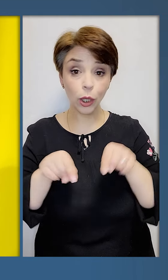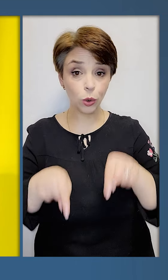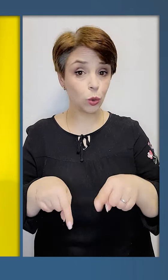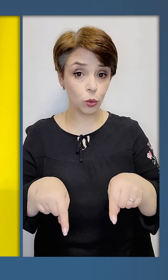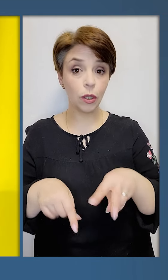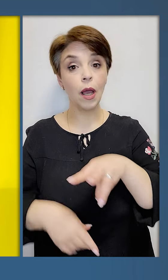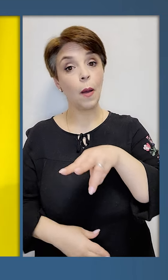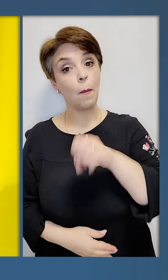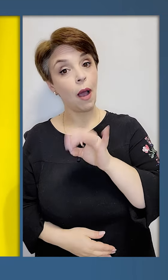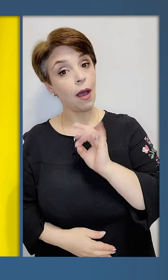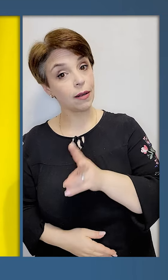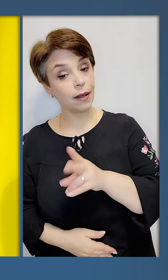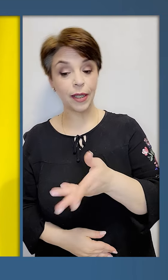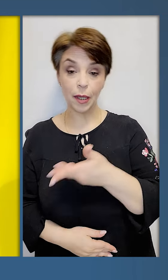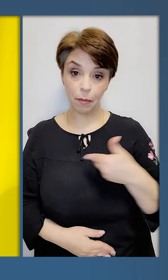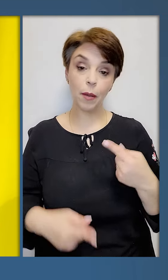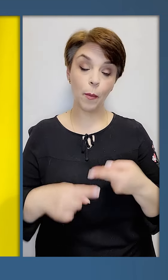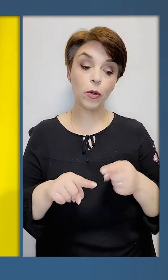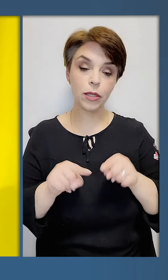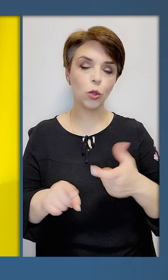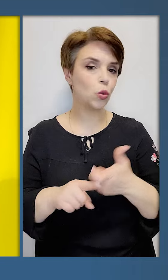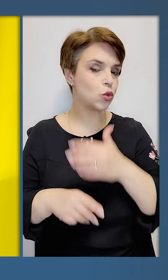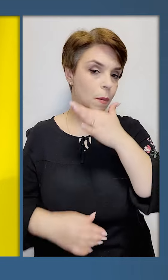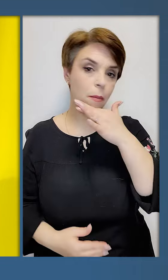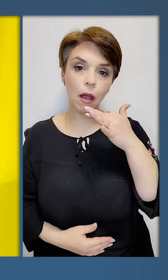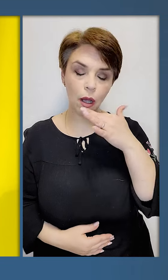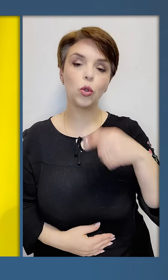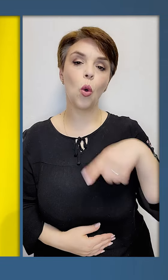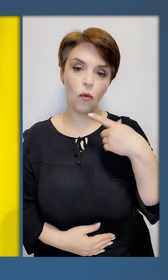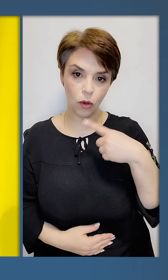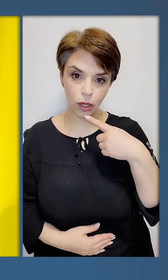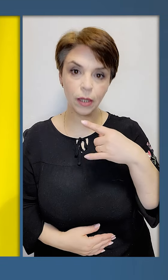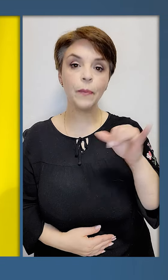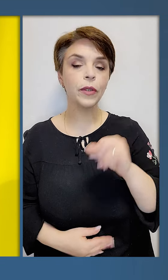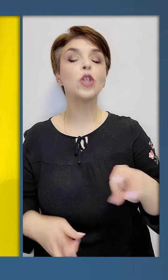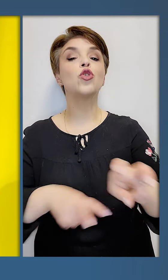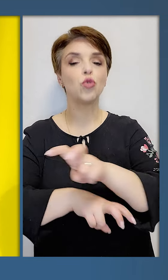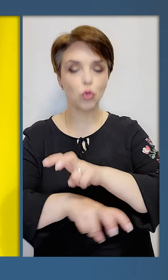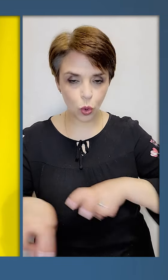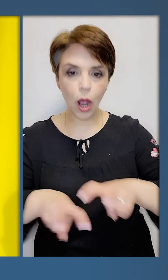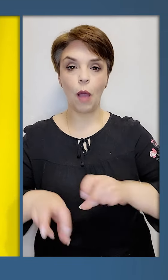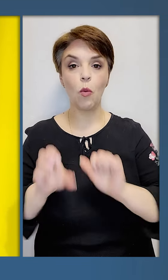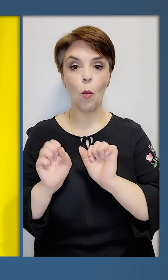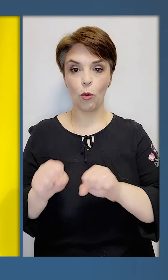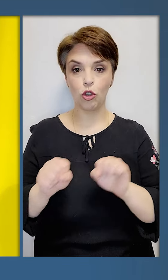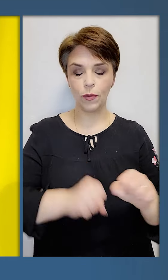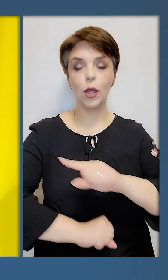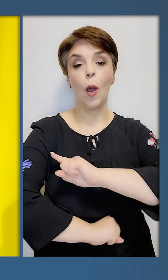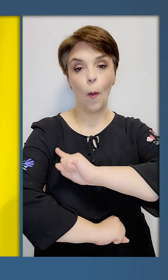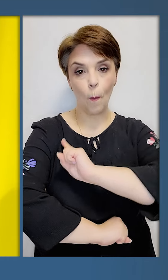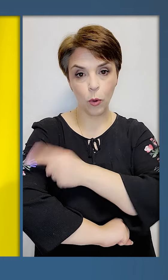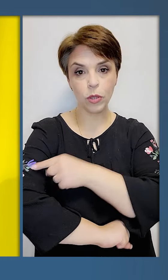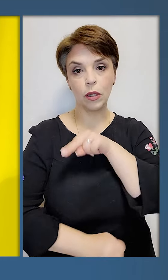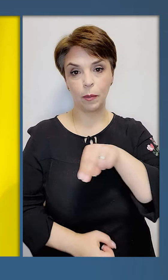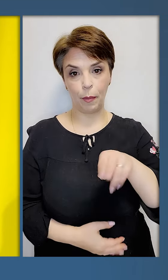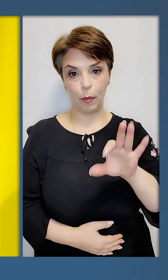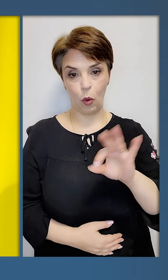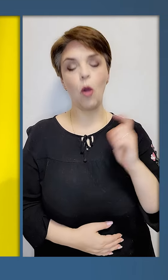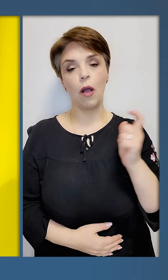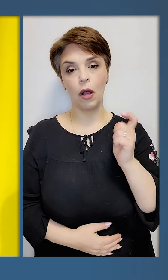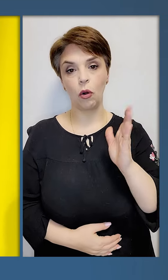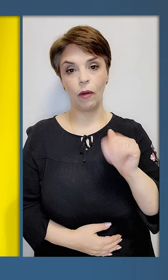тут Марк, і ми про це дуже багато говорили і шукаємо можливості посилити